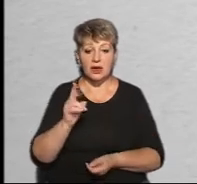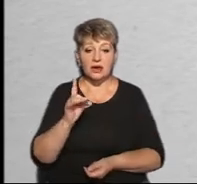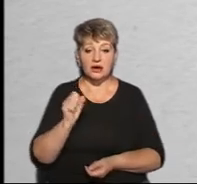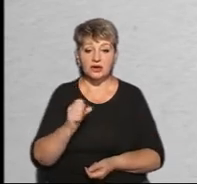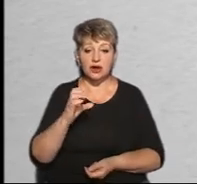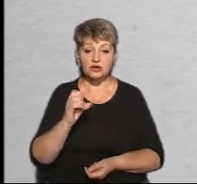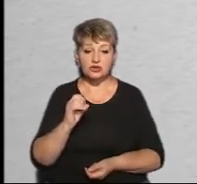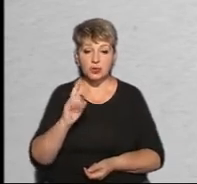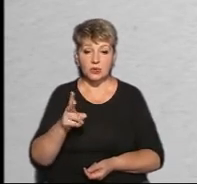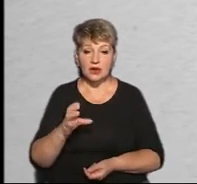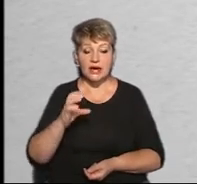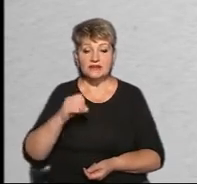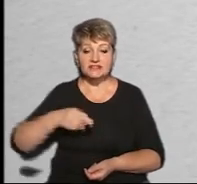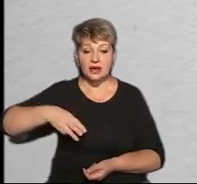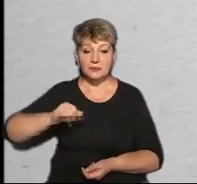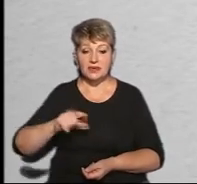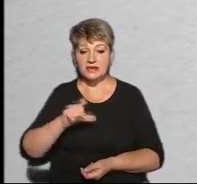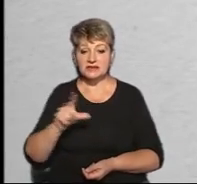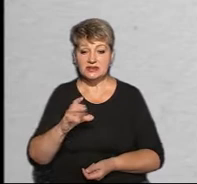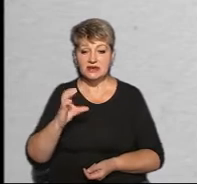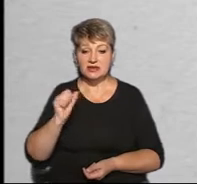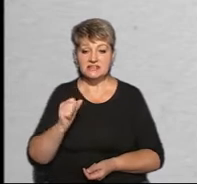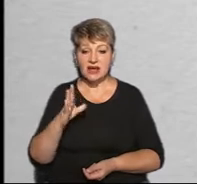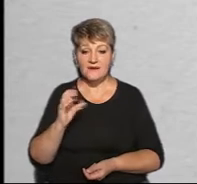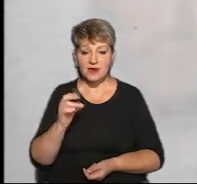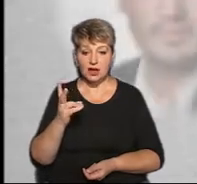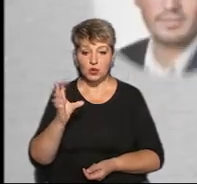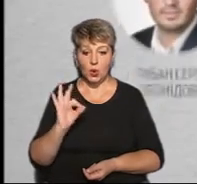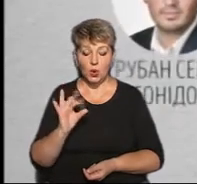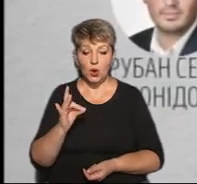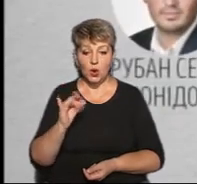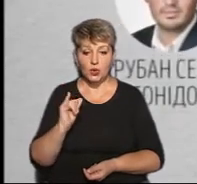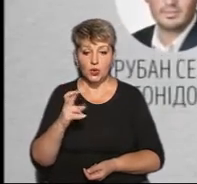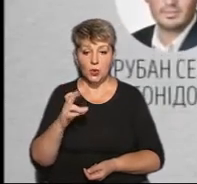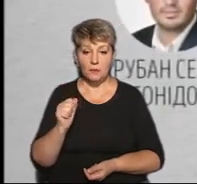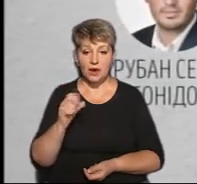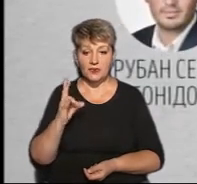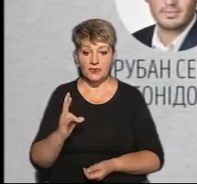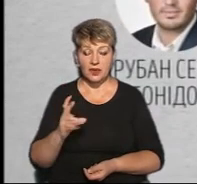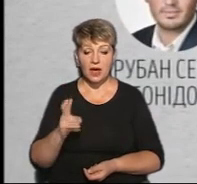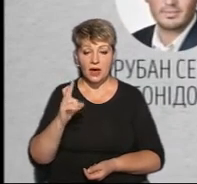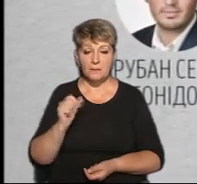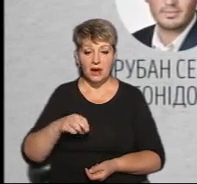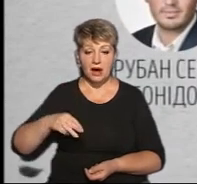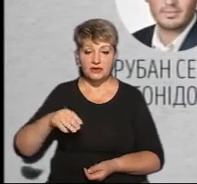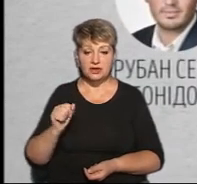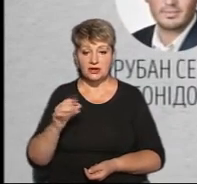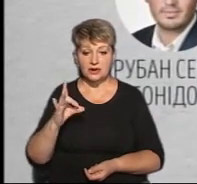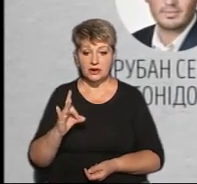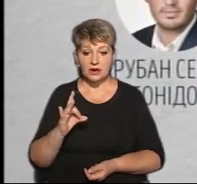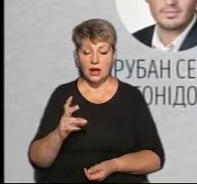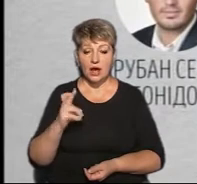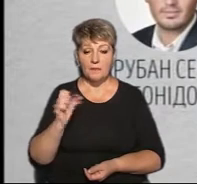Анатолійович, Семиз Андрій Олександрович, Савенко Олександр Сергійович, Рубан Сергій Леонідович, Батир Руслан